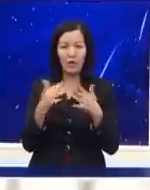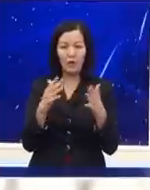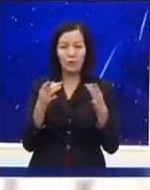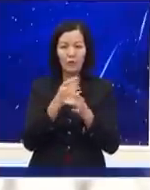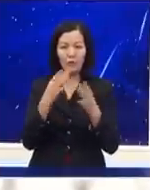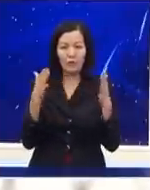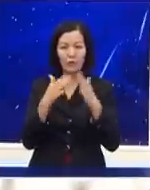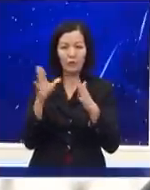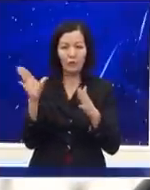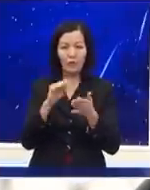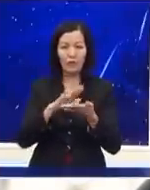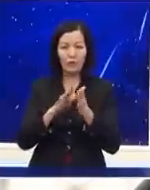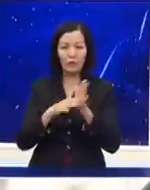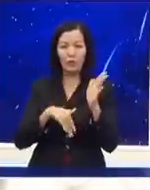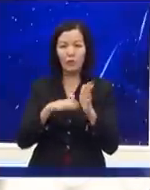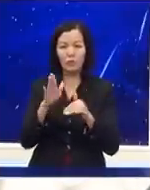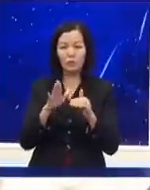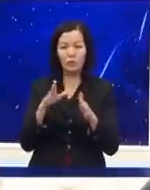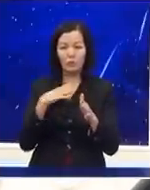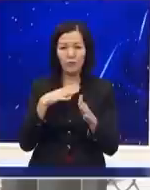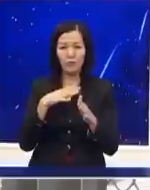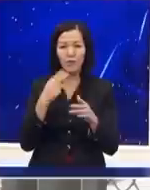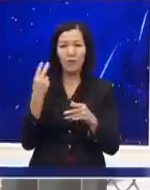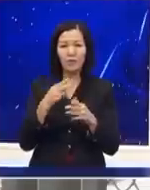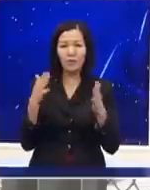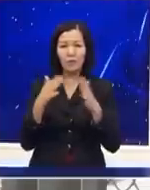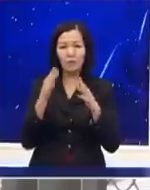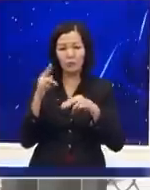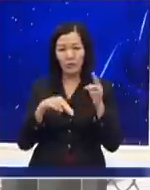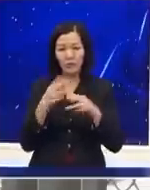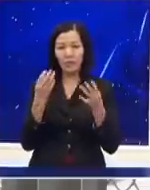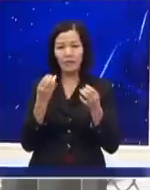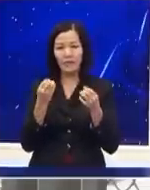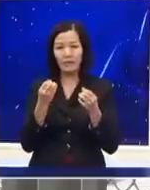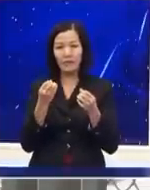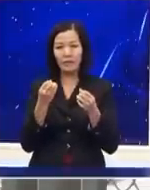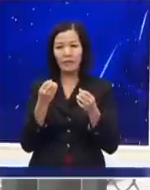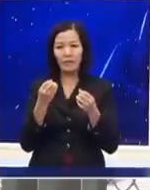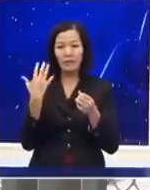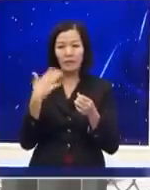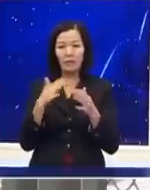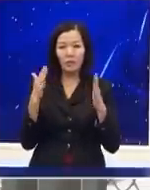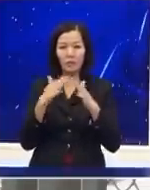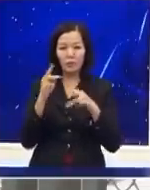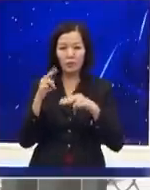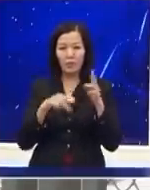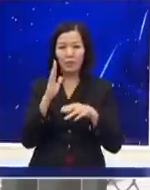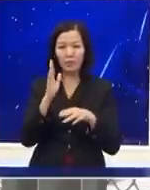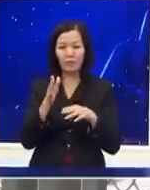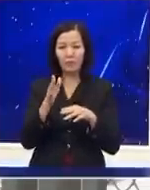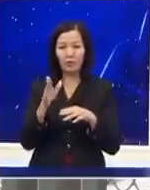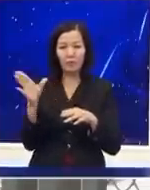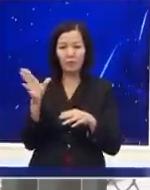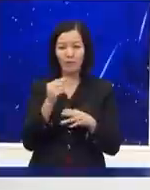үйімізде жақсы, барлық жағдай болып тұрады. Бұрын мына жақта 20 үй салынған. Енді міне тағы да 50 үй тағы да салынады деп жатыр.